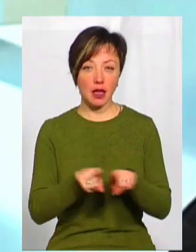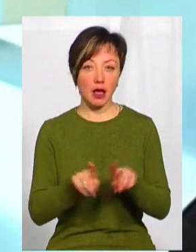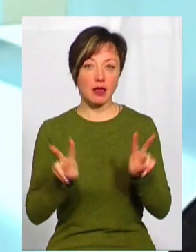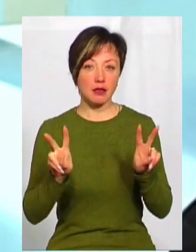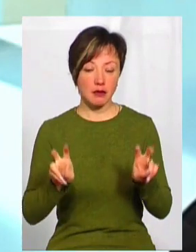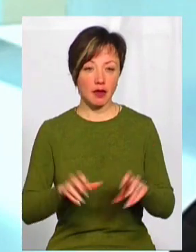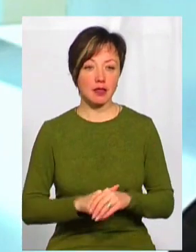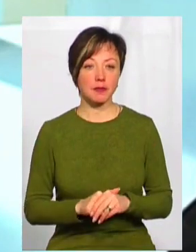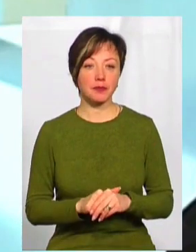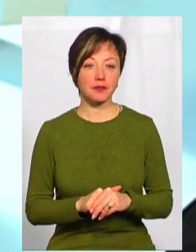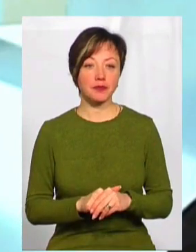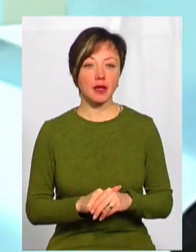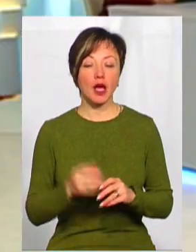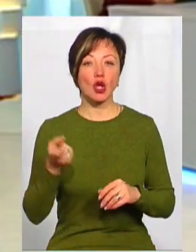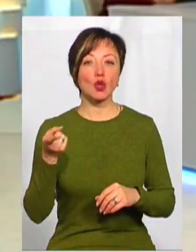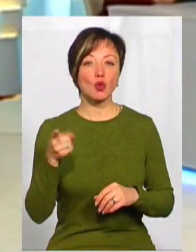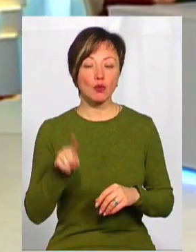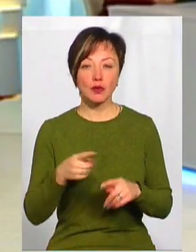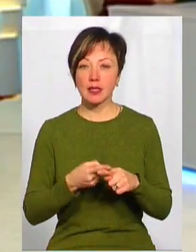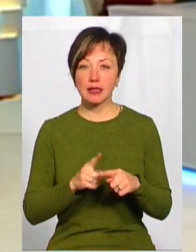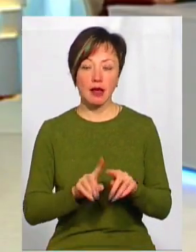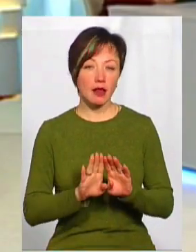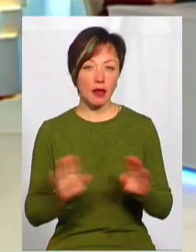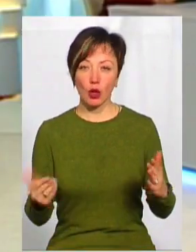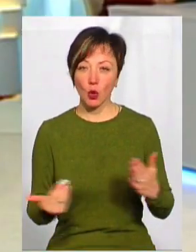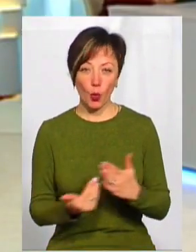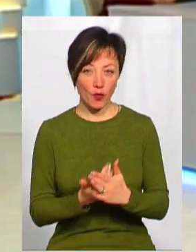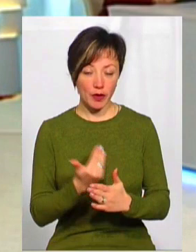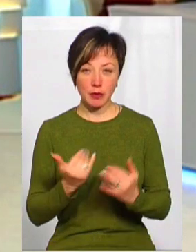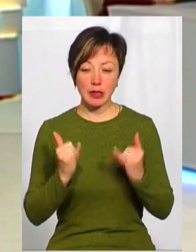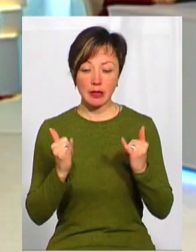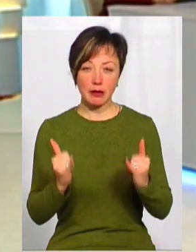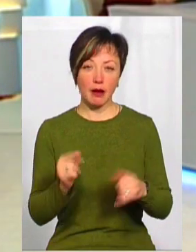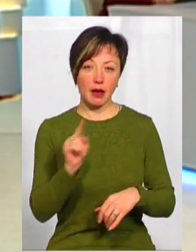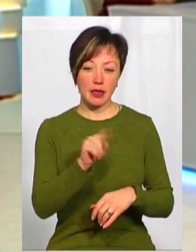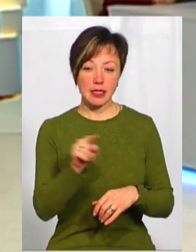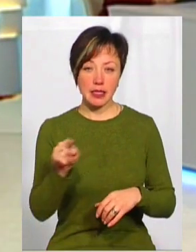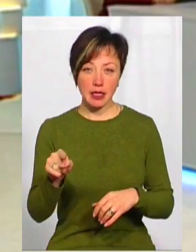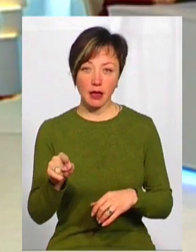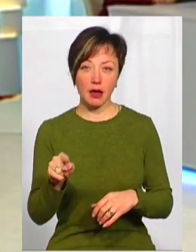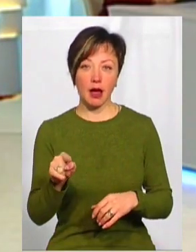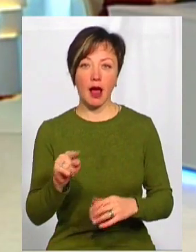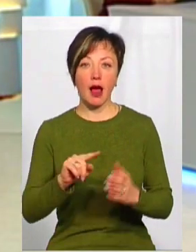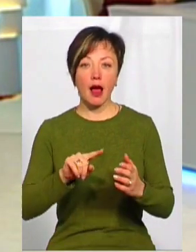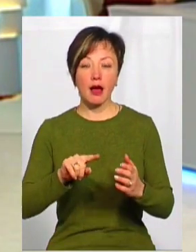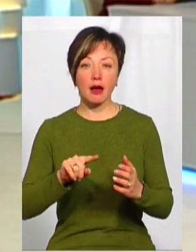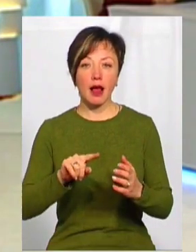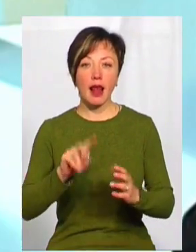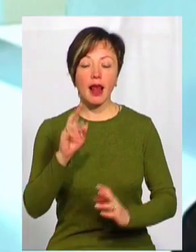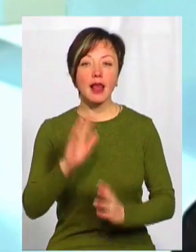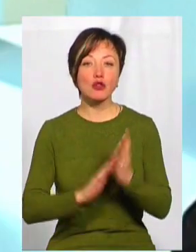називається. Так, отак вона називається, і тому це не є новим і для цих лісокомунальних підприємств.